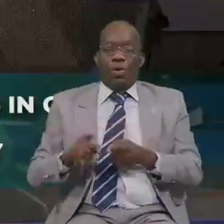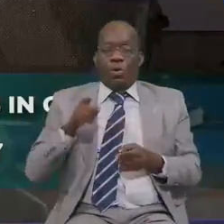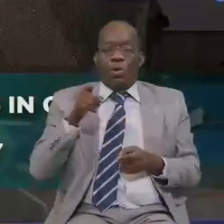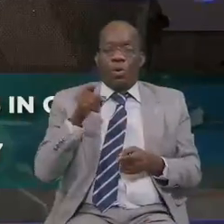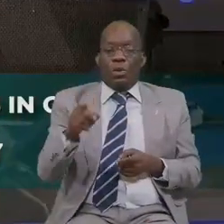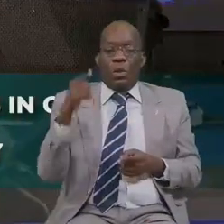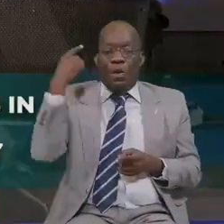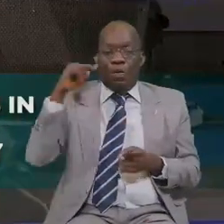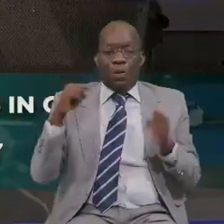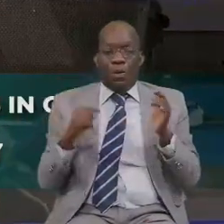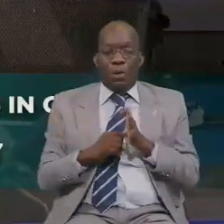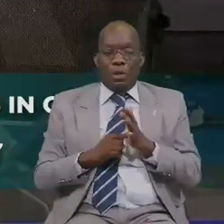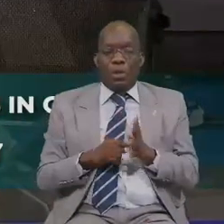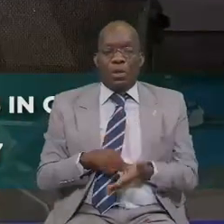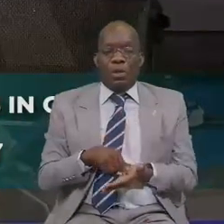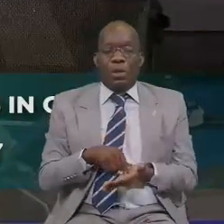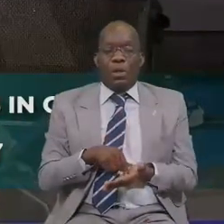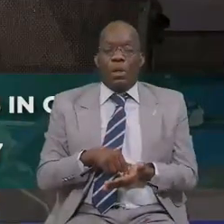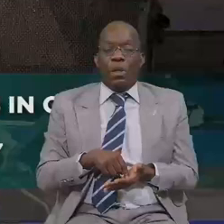pour cet objectif.